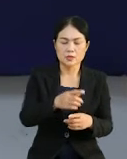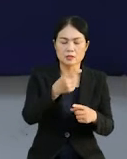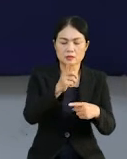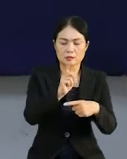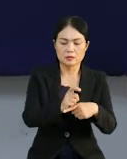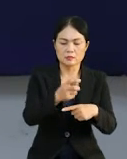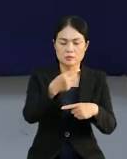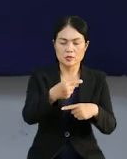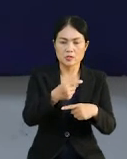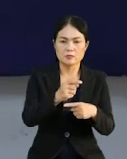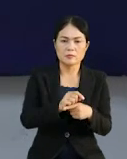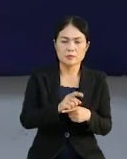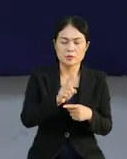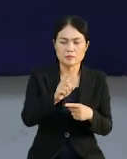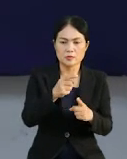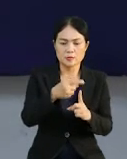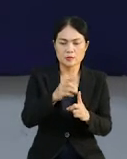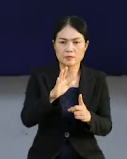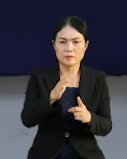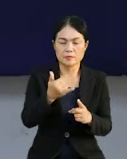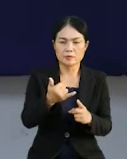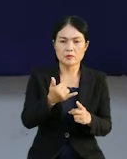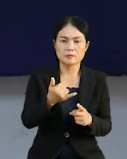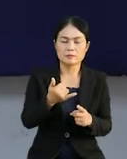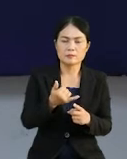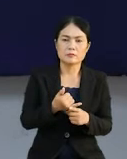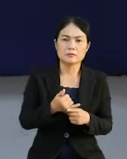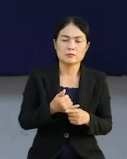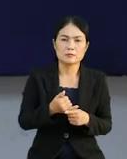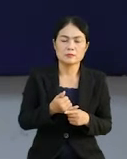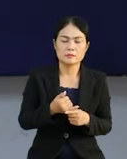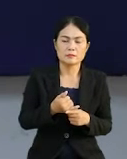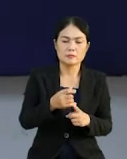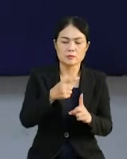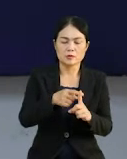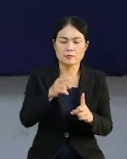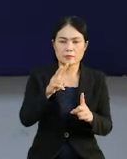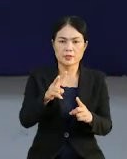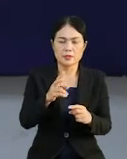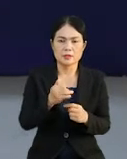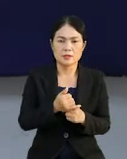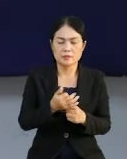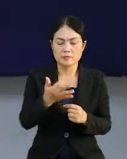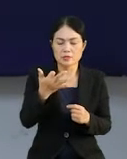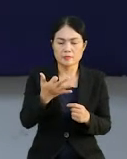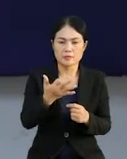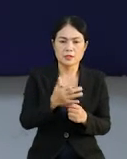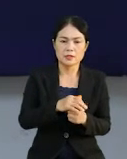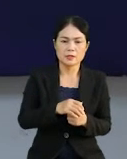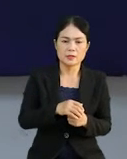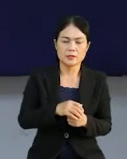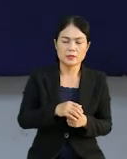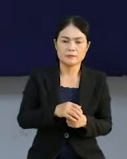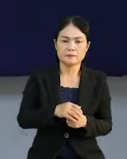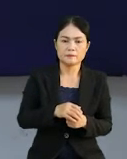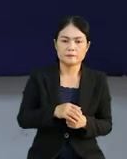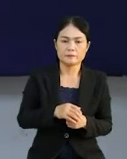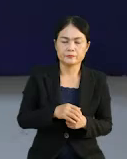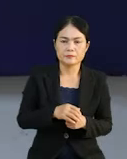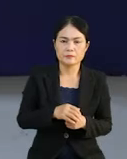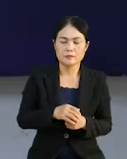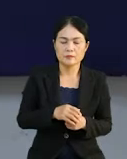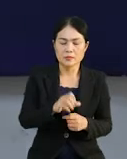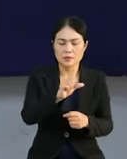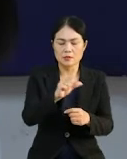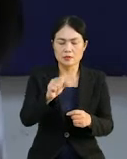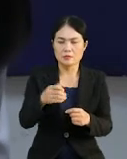tùng quán, muối bộ nâng pram, pram muối, pram muối bộ nâng pì, pram bấy, chà, chốc